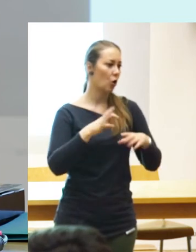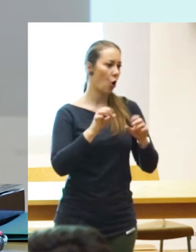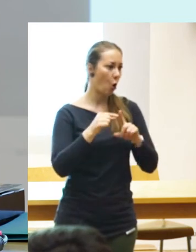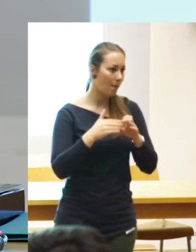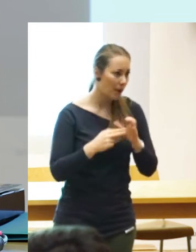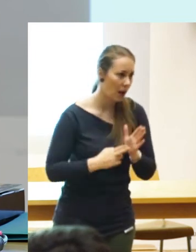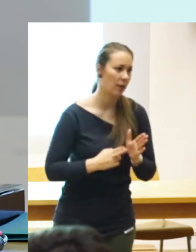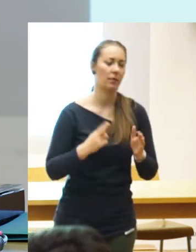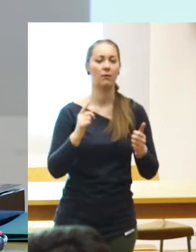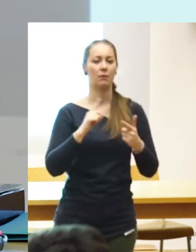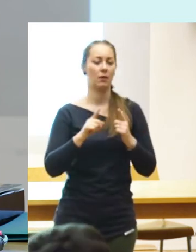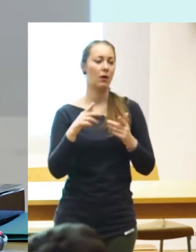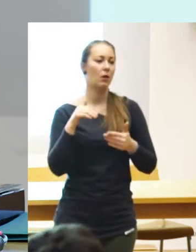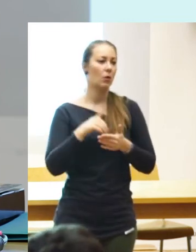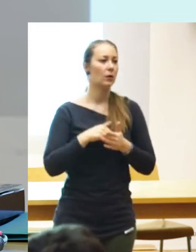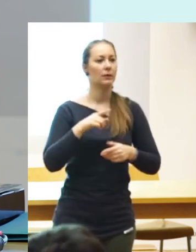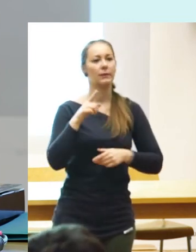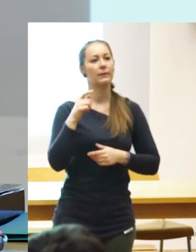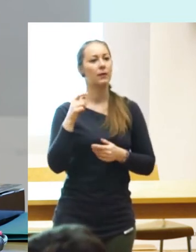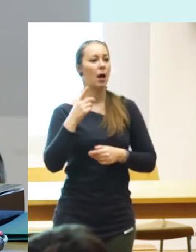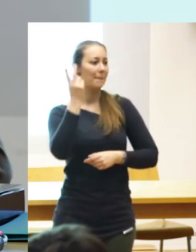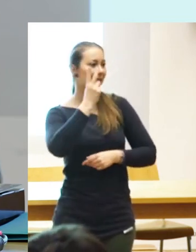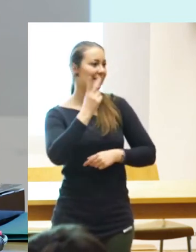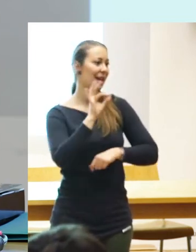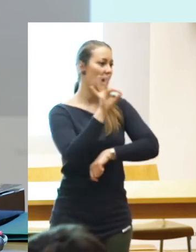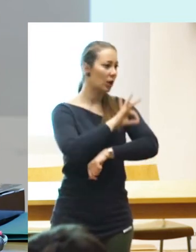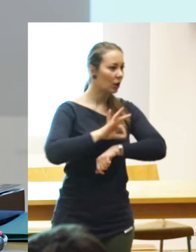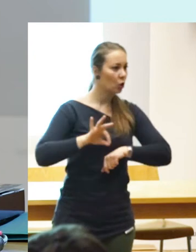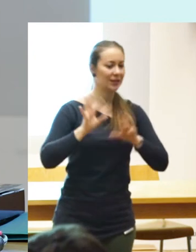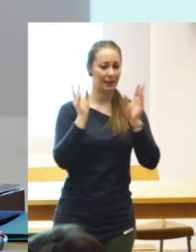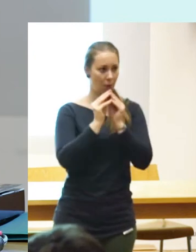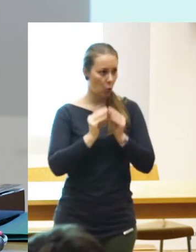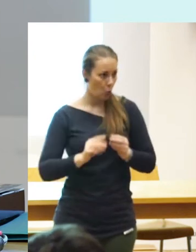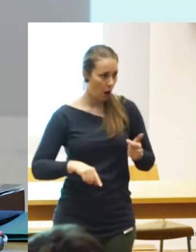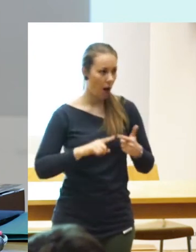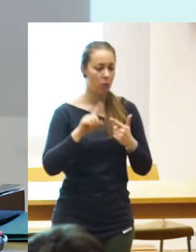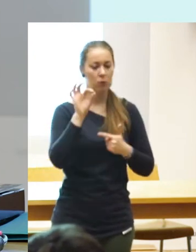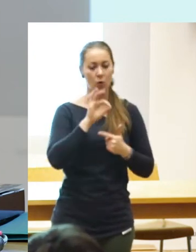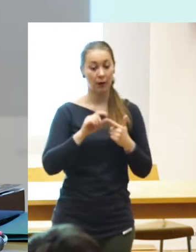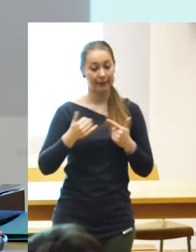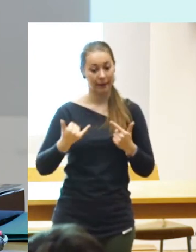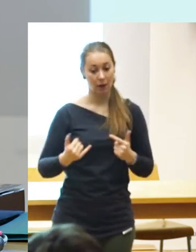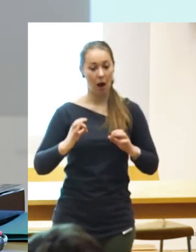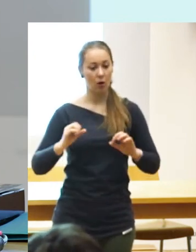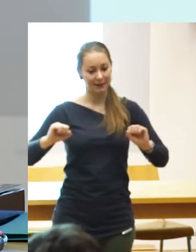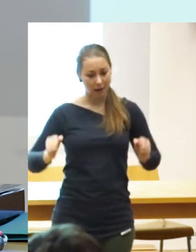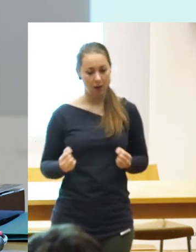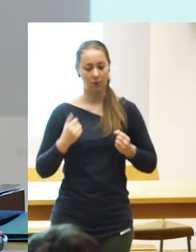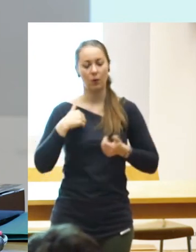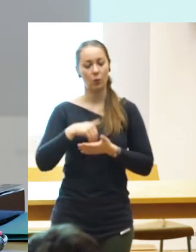rozvíjením projektu Brněnský architektonický manuál. V současné chvíli zakládáme